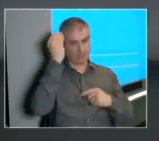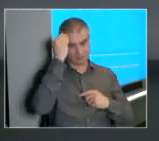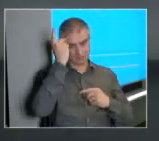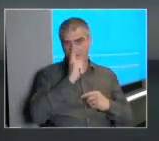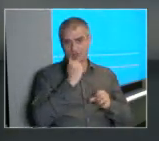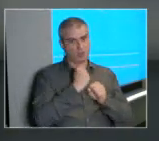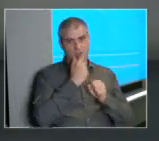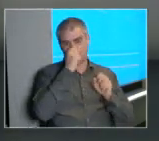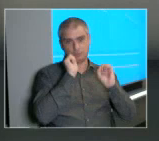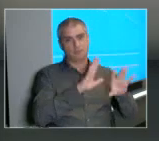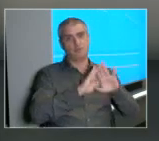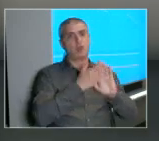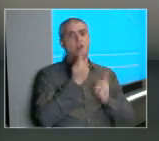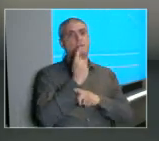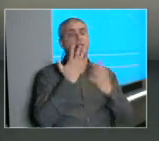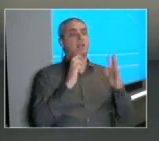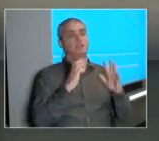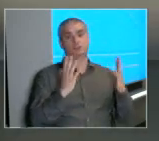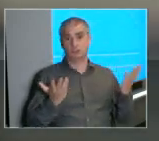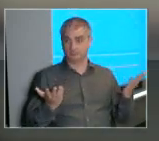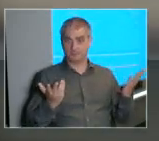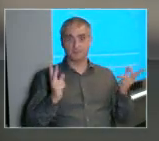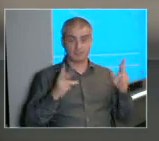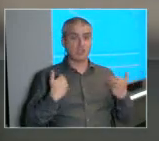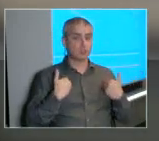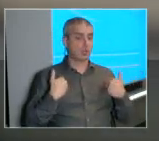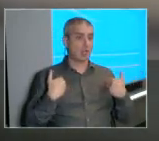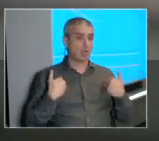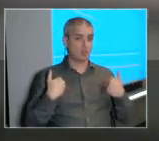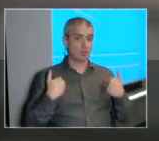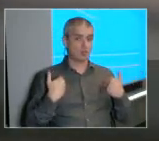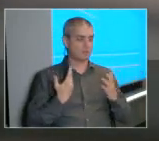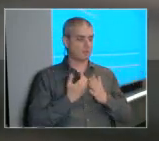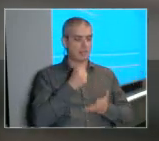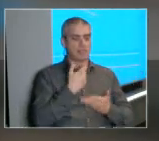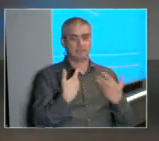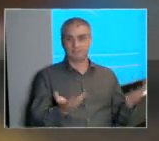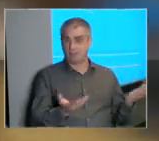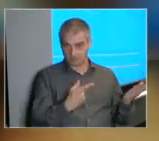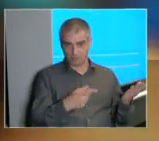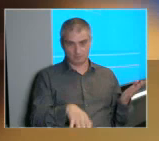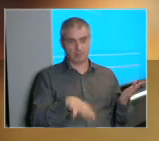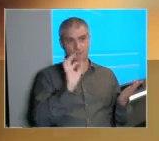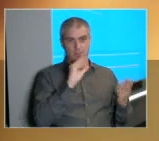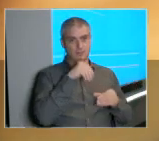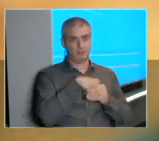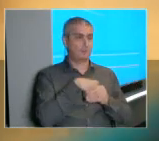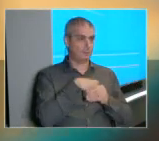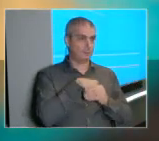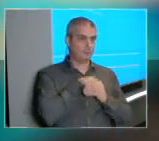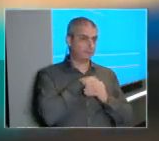ולא לעשות את הכל בדקה ה-90. מה גם שיש לנו גם חוסר תקציבי שהתגלה נדמה